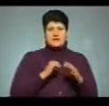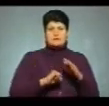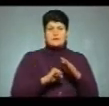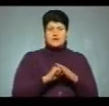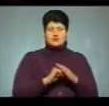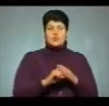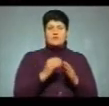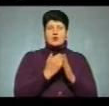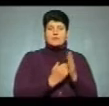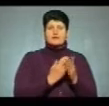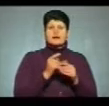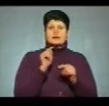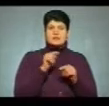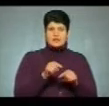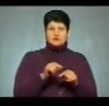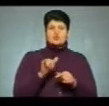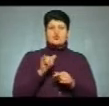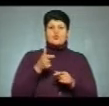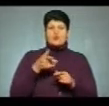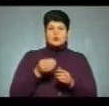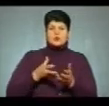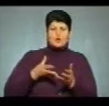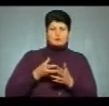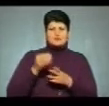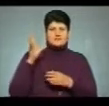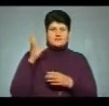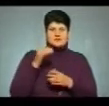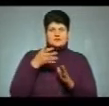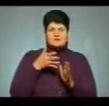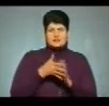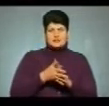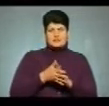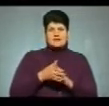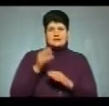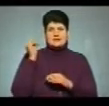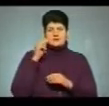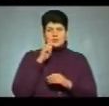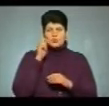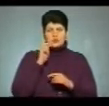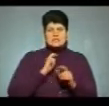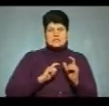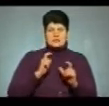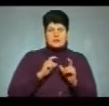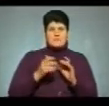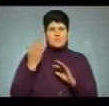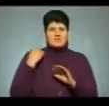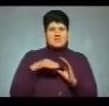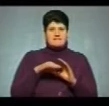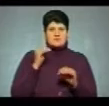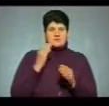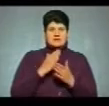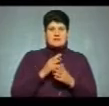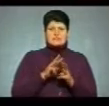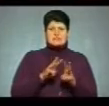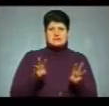те, що Угорщина покриває усі витрати на навчання українських студентів в Угорщині. Попередній відбір відбувається саме